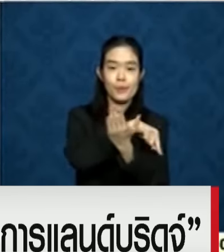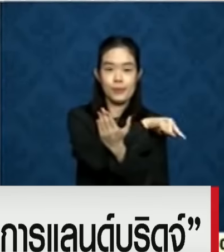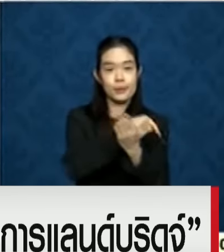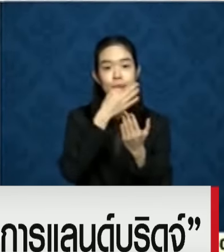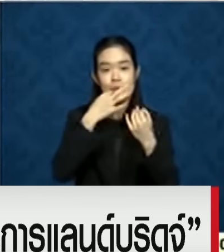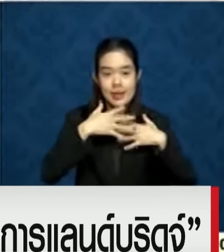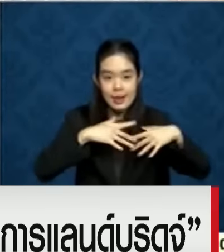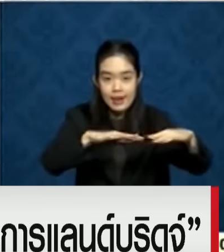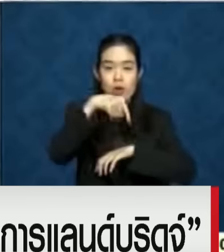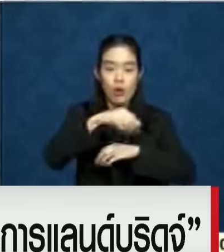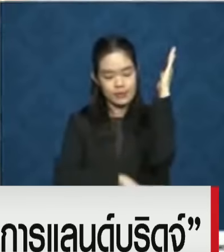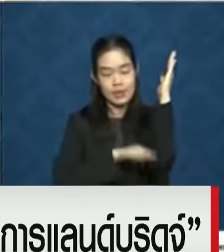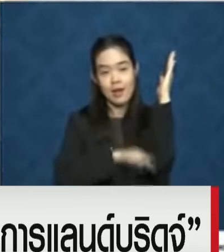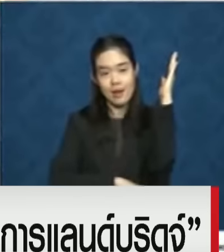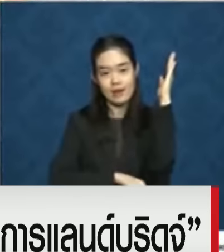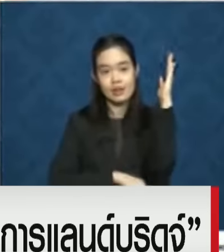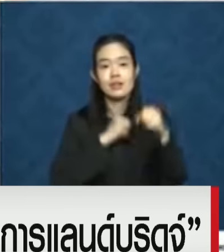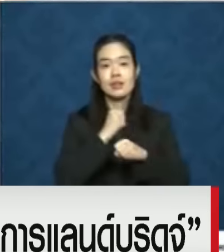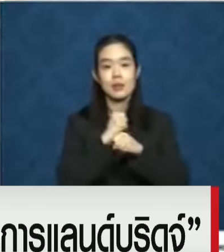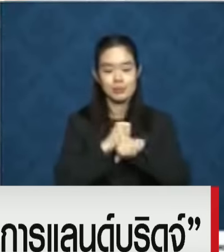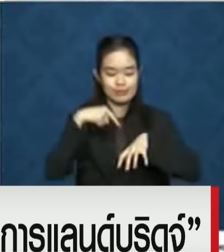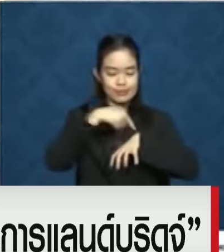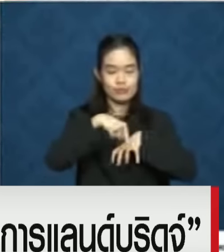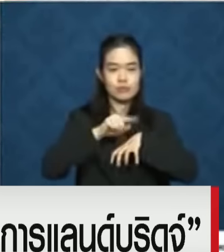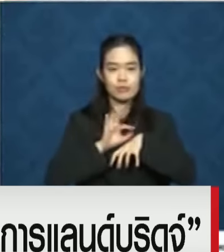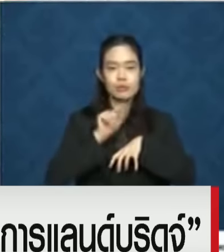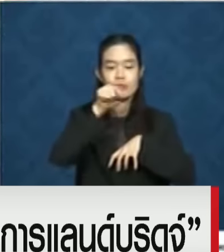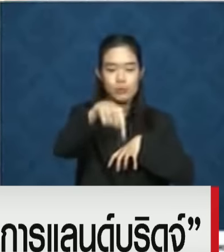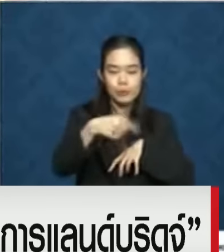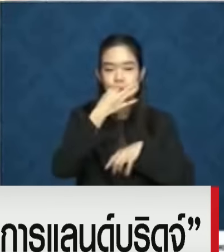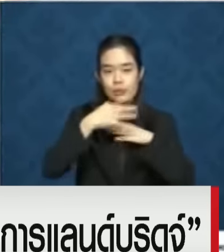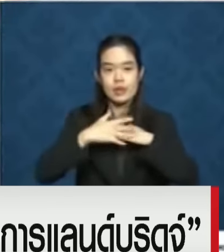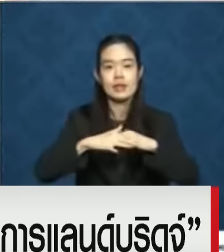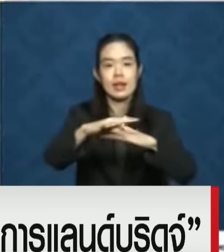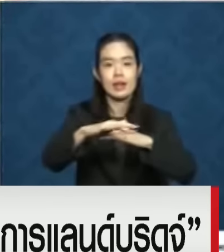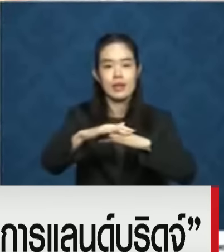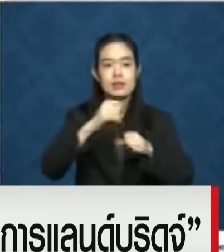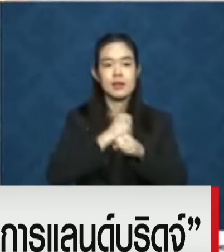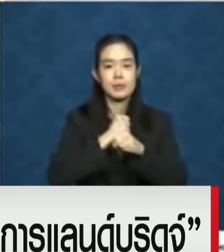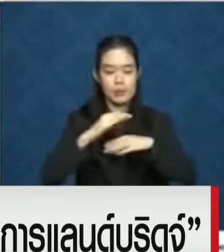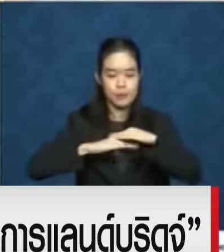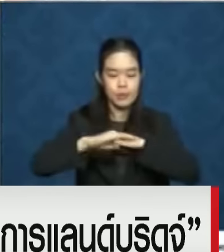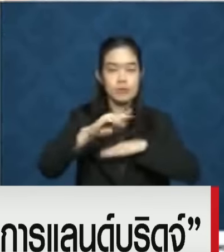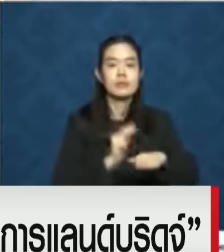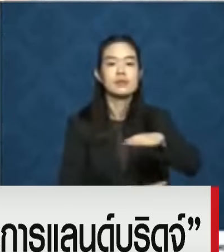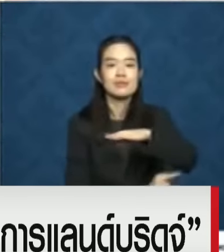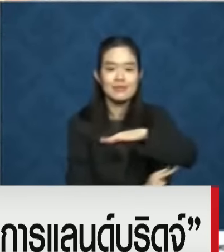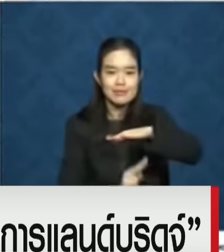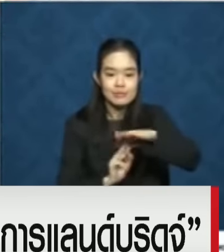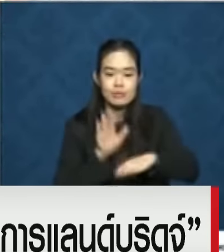เสร็จแล้วไปเร่ขายต่างประเทศแบบนี้เป็นการขายของหรือขายหน้ากัน